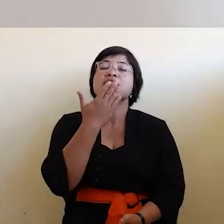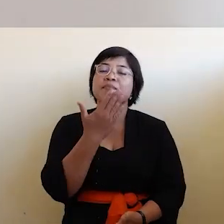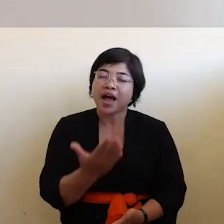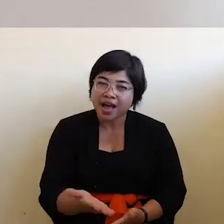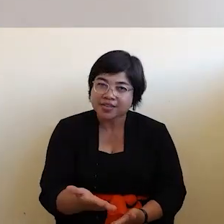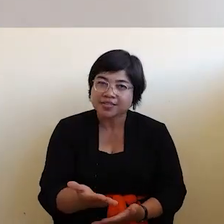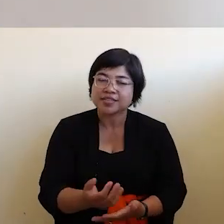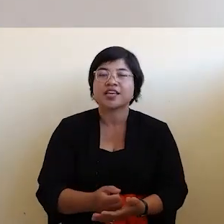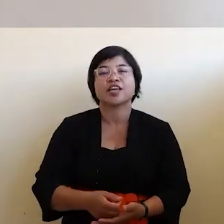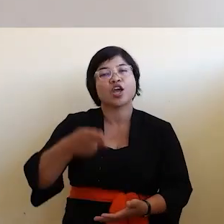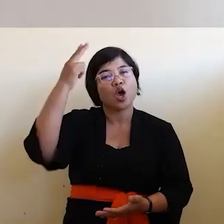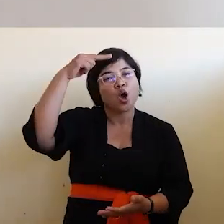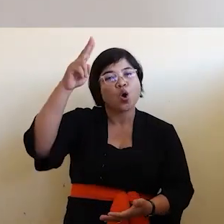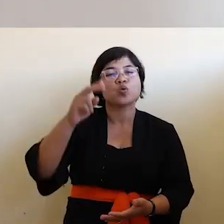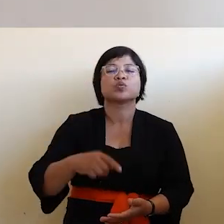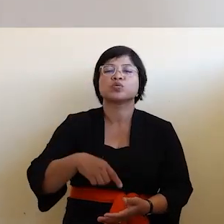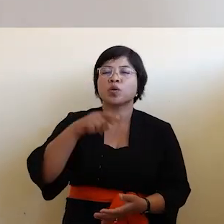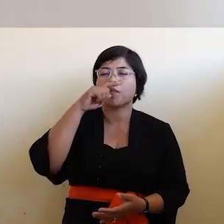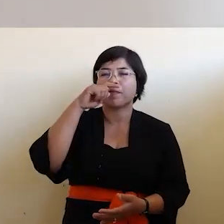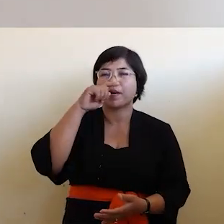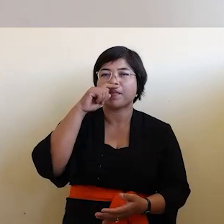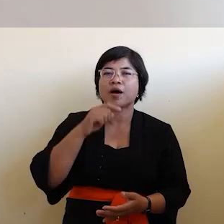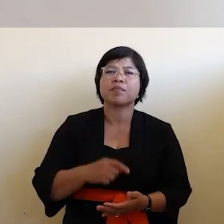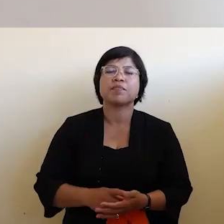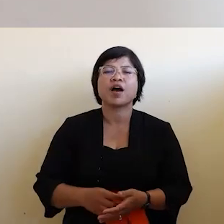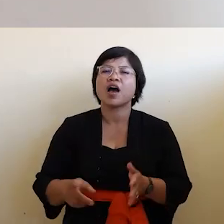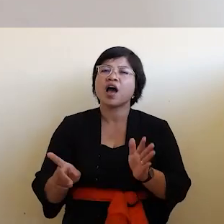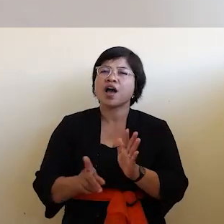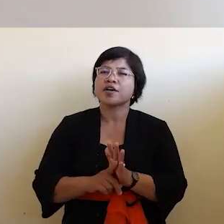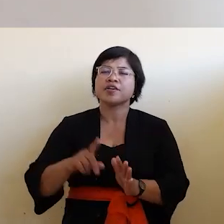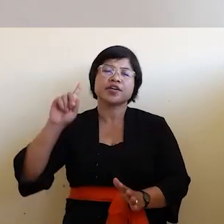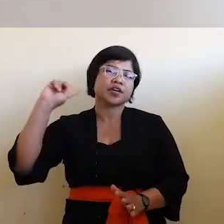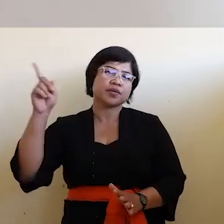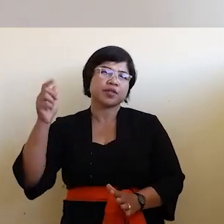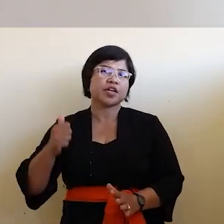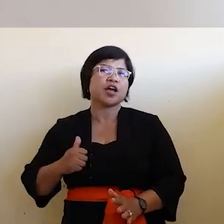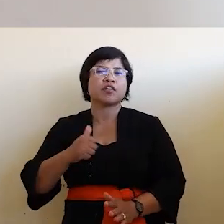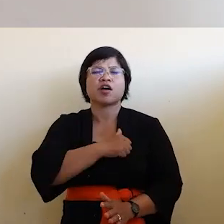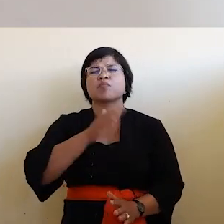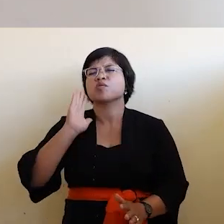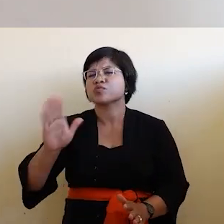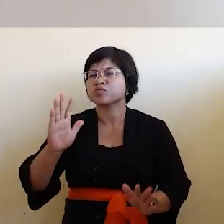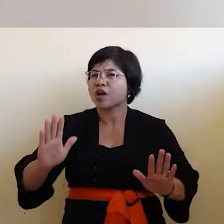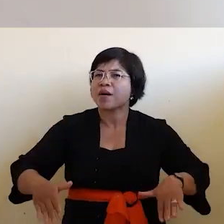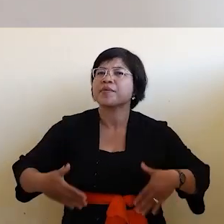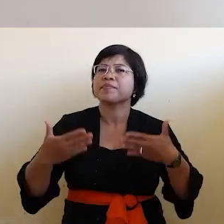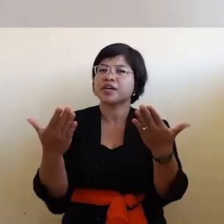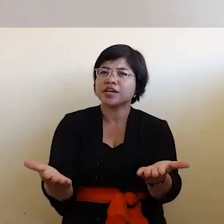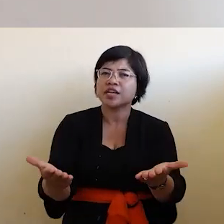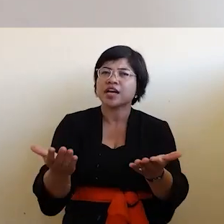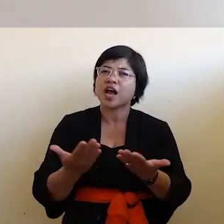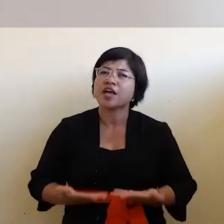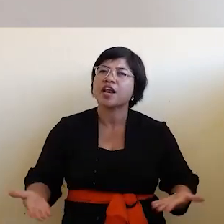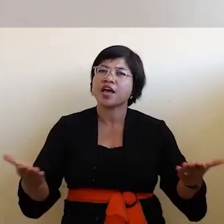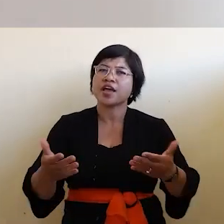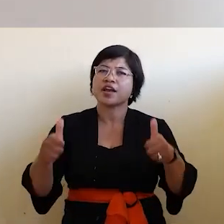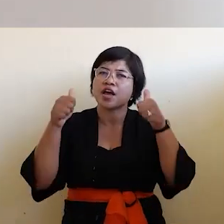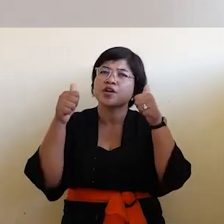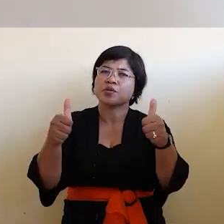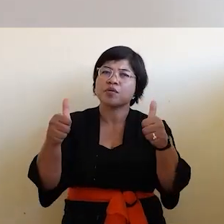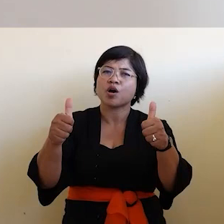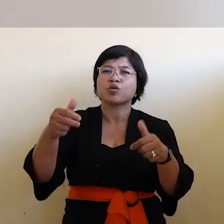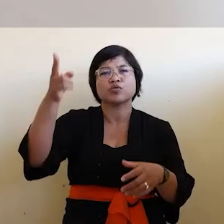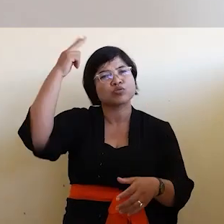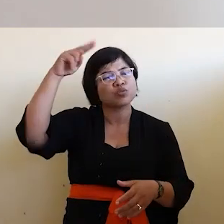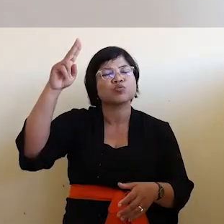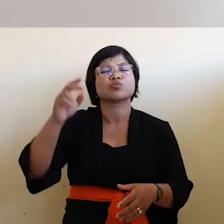Ini semua aturan di tiang, sarang bapak-bapak saking Kementerian Agama, sampun mapaice piranti